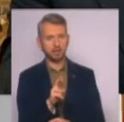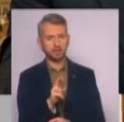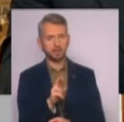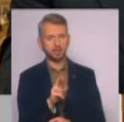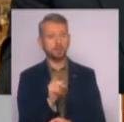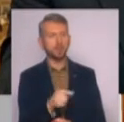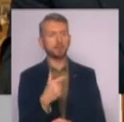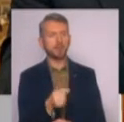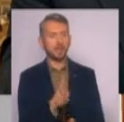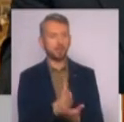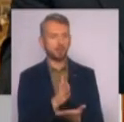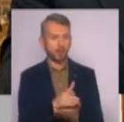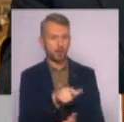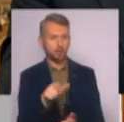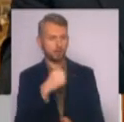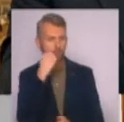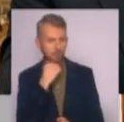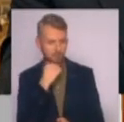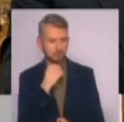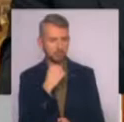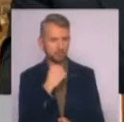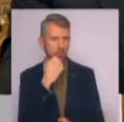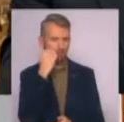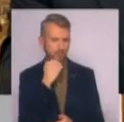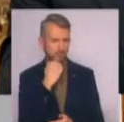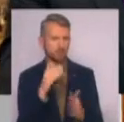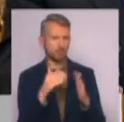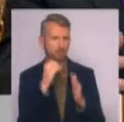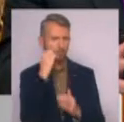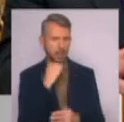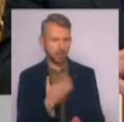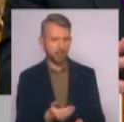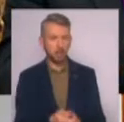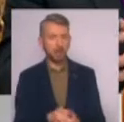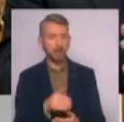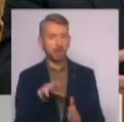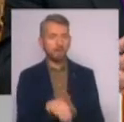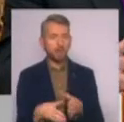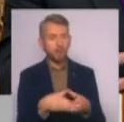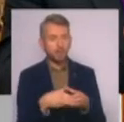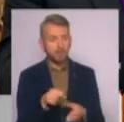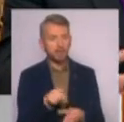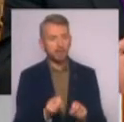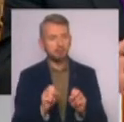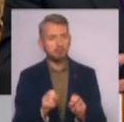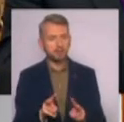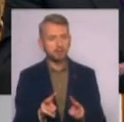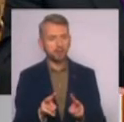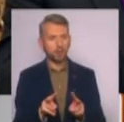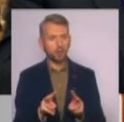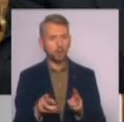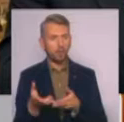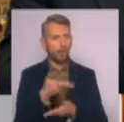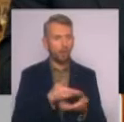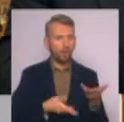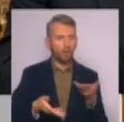там, де перебувають особи похилого віку. Старшого віку. Старшого віку, старечого віку, тобто в колективі там ризик обміну